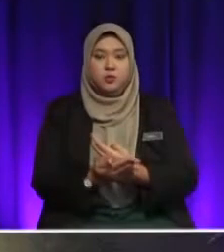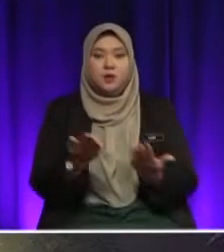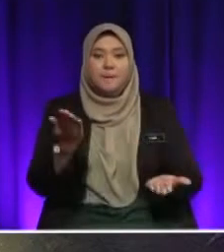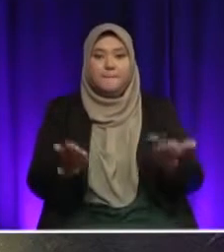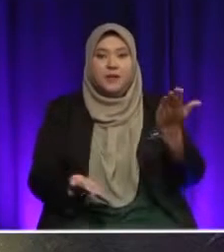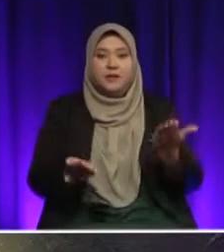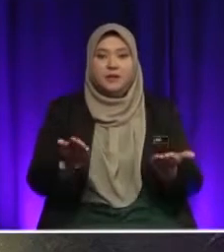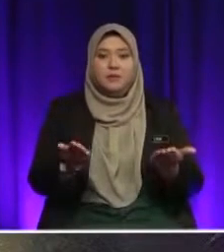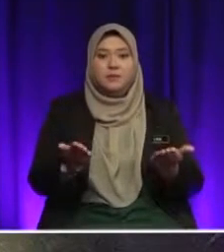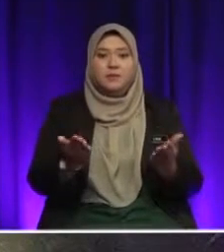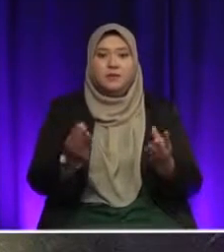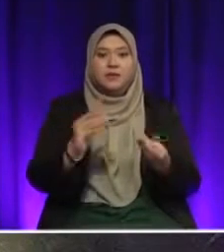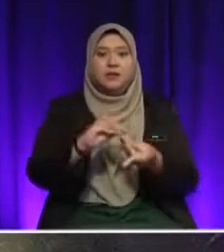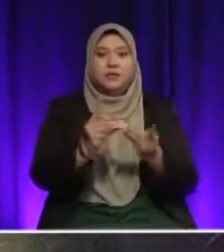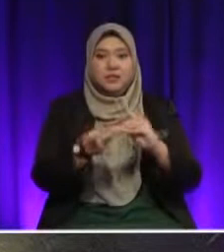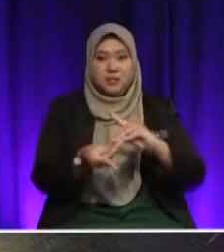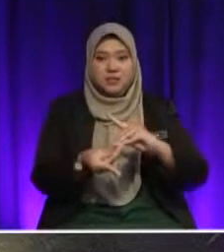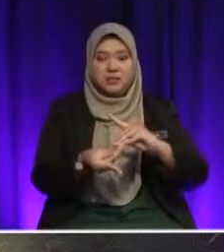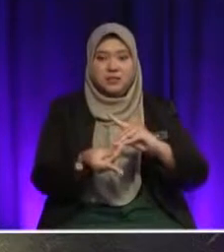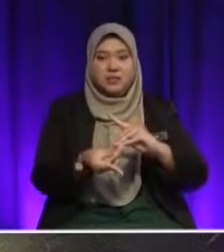jadi yang istimewa